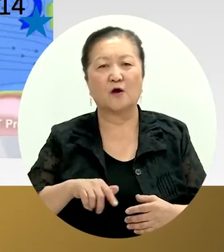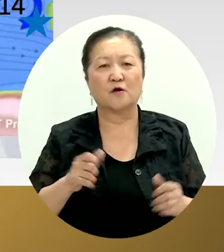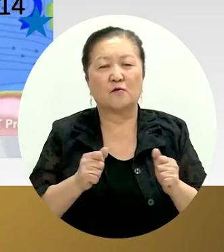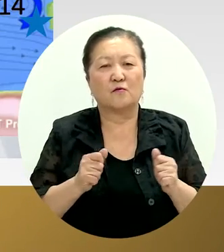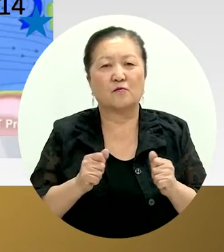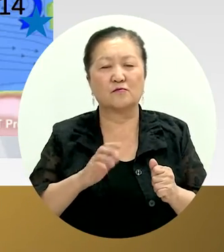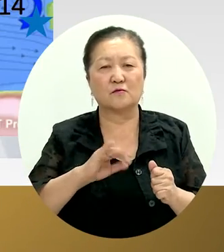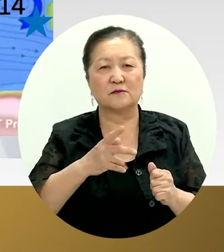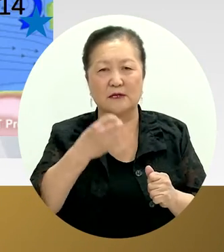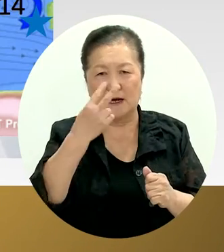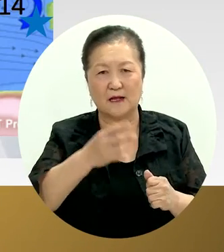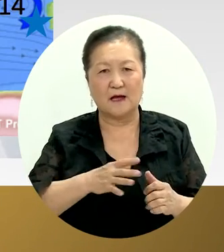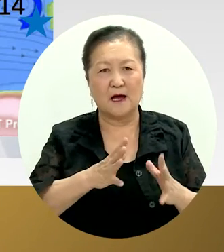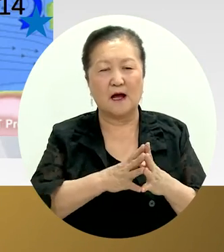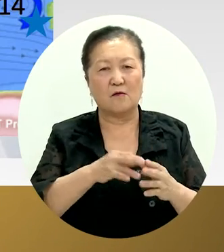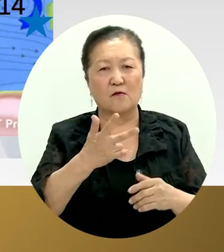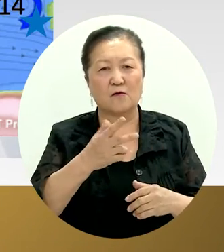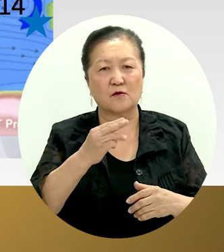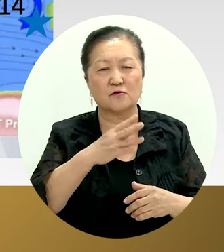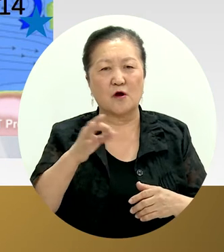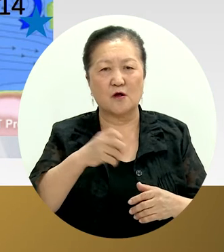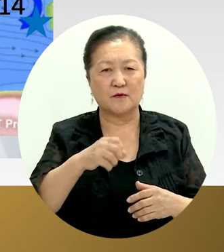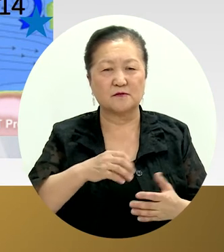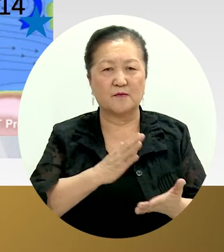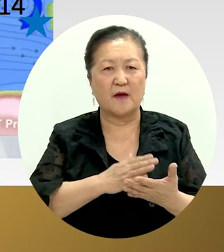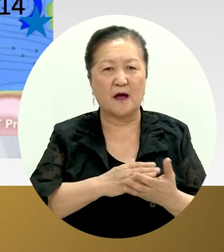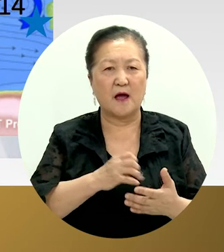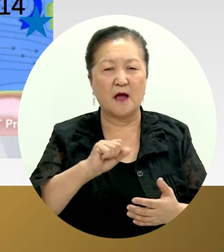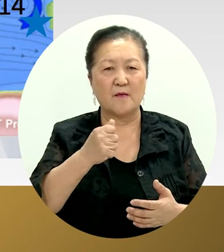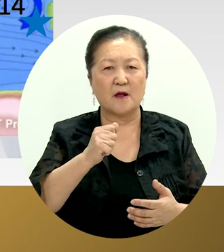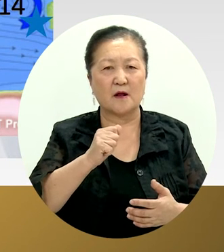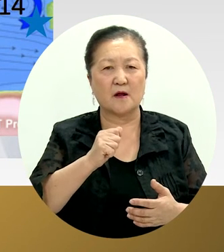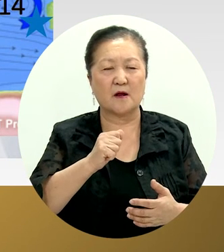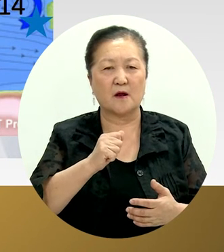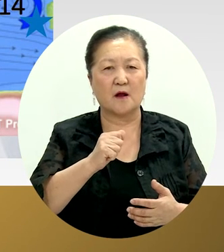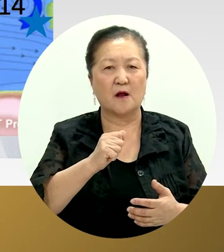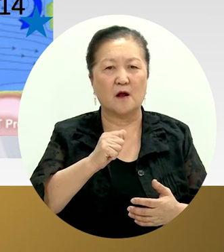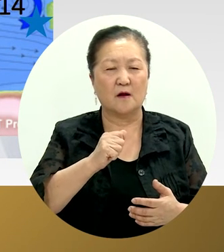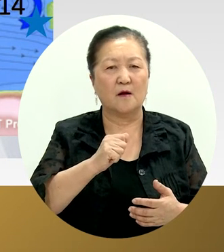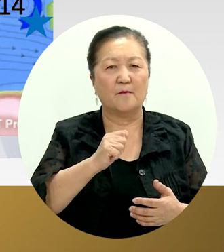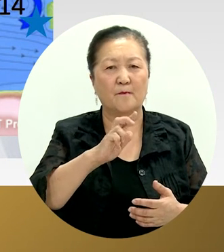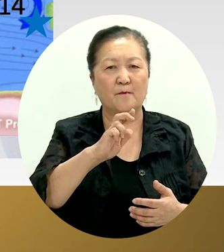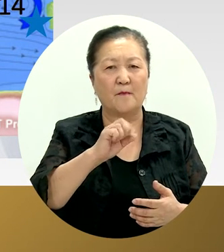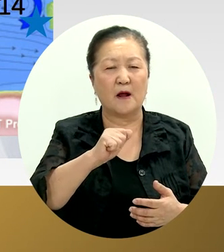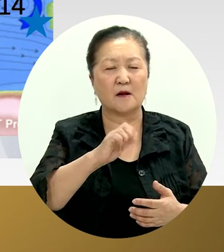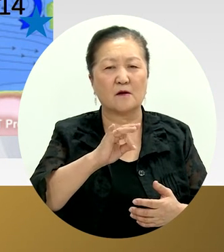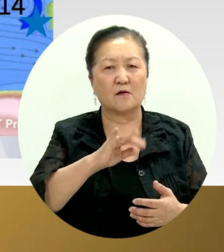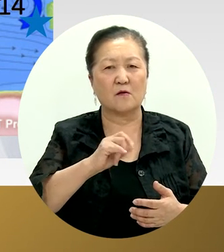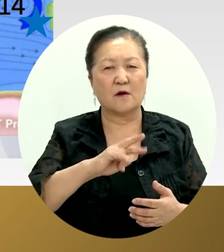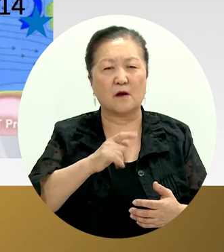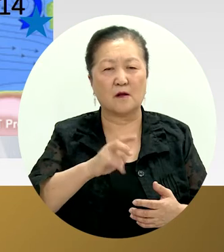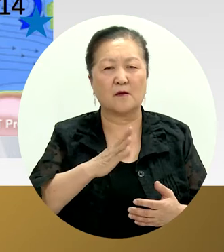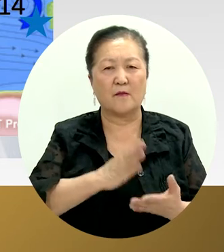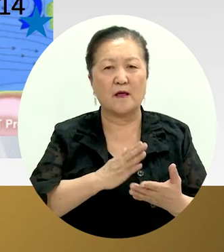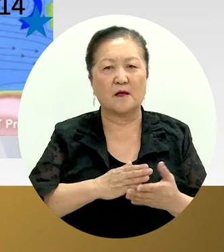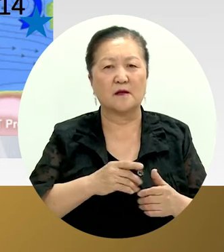энэ 13-ын тоогоор тэмдэглэсэн Америкийн баруун өргийн тав. Хойд Америкийн баруун өргийн тав. За энэ урсгалын нэрийг